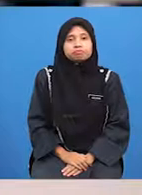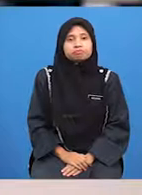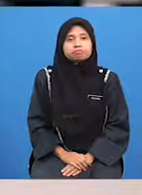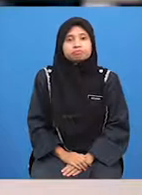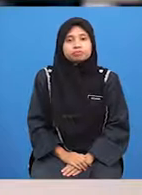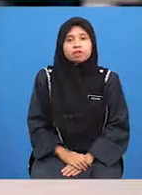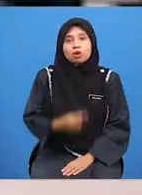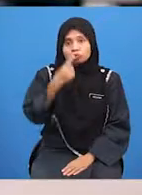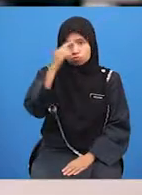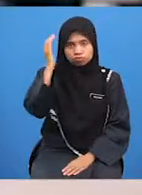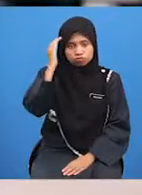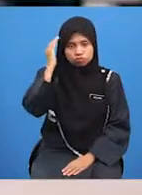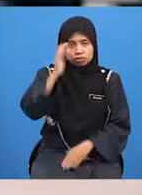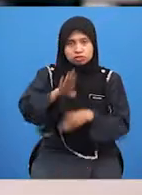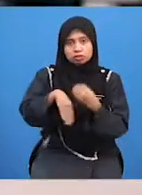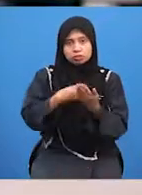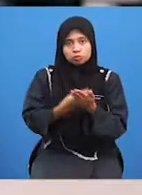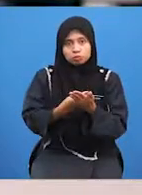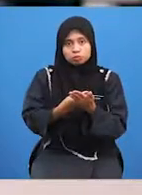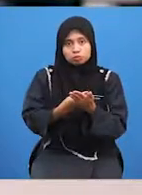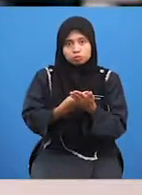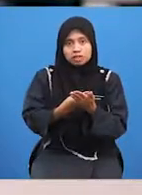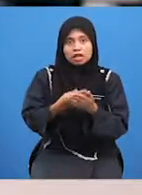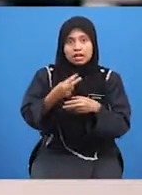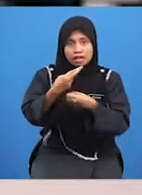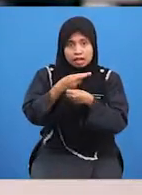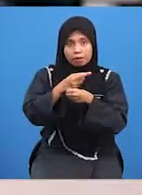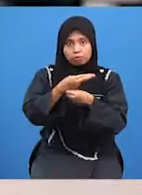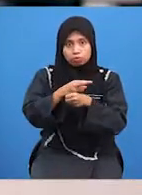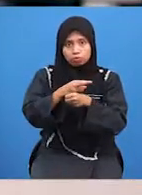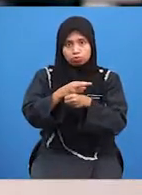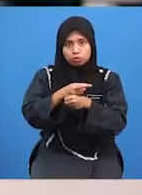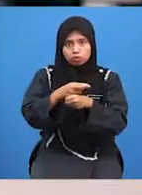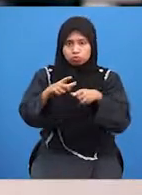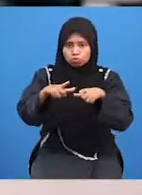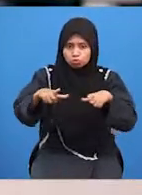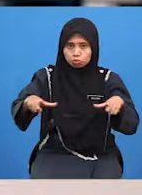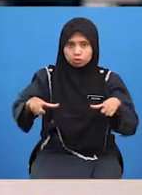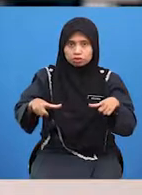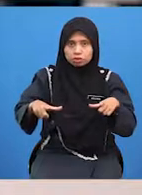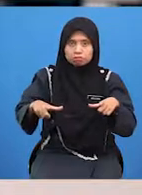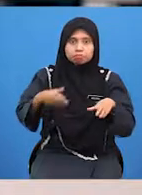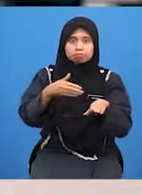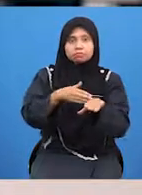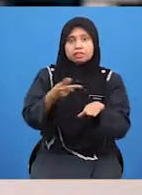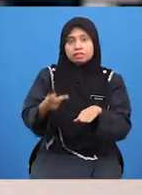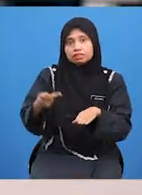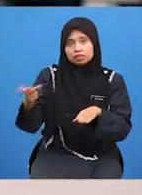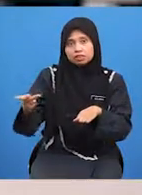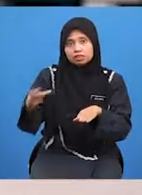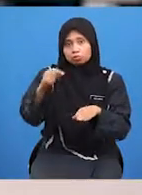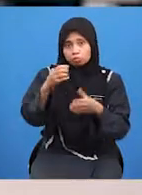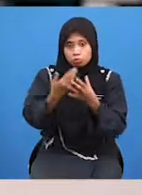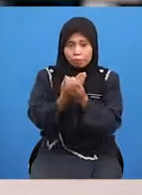semua, reka bentuk produk ini digunakan secara meluas terutamanya pada produk sanitasi